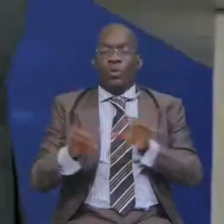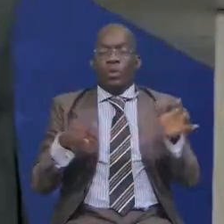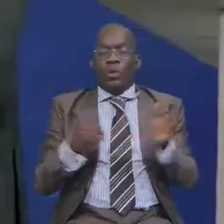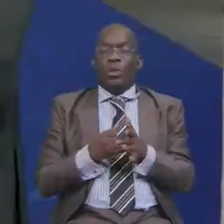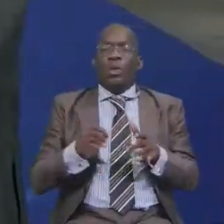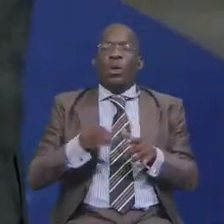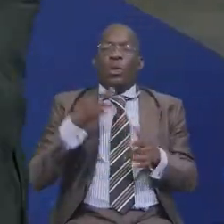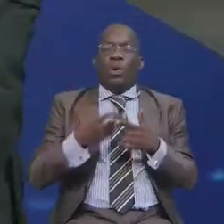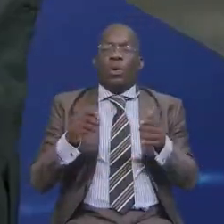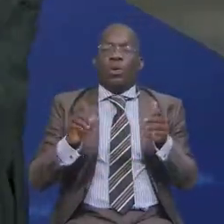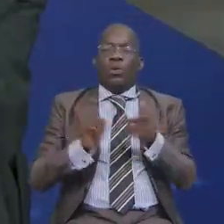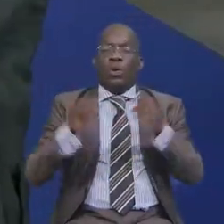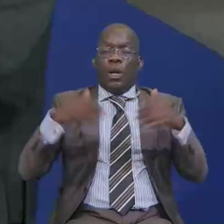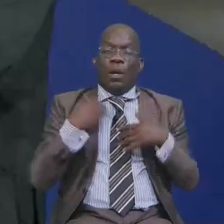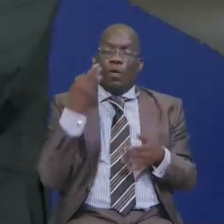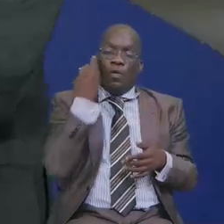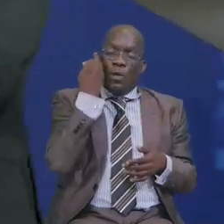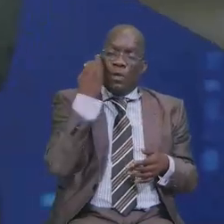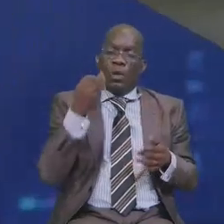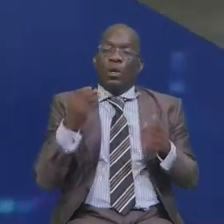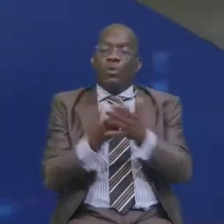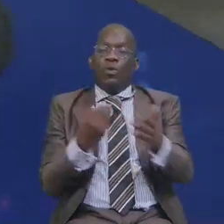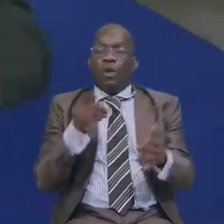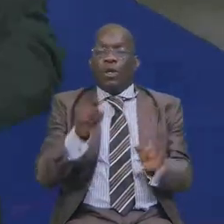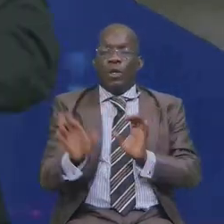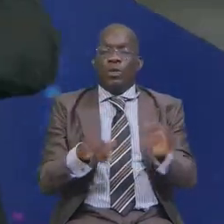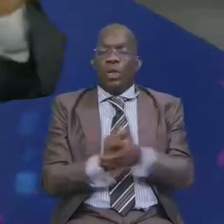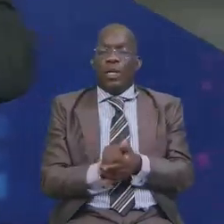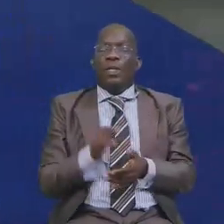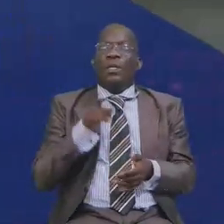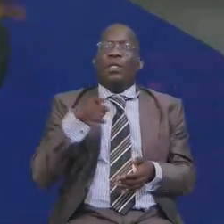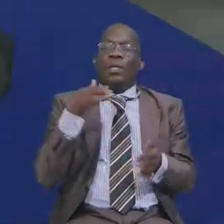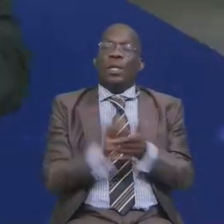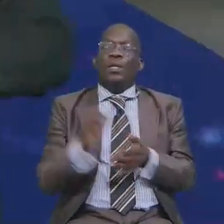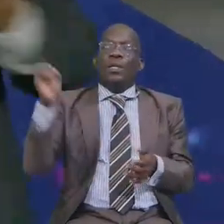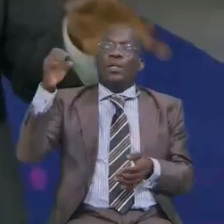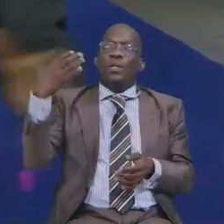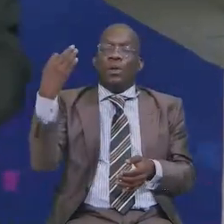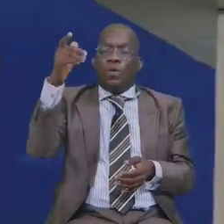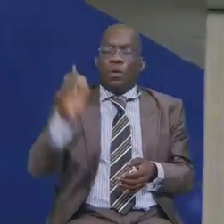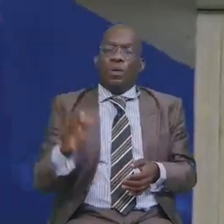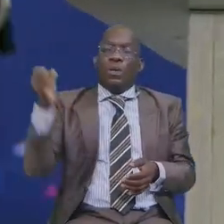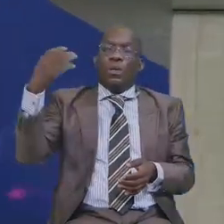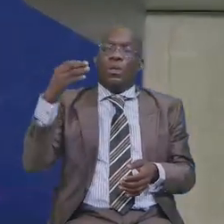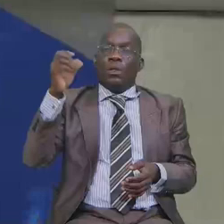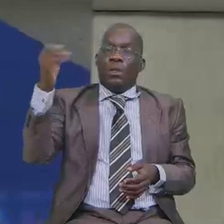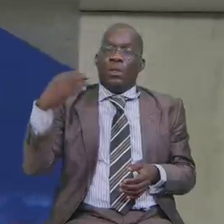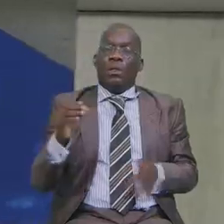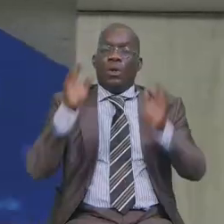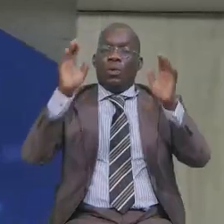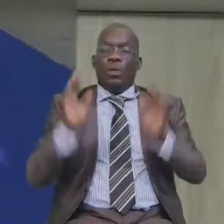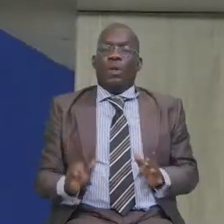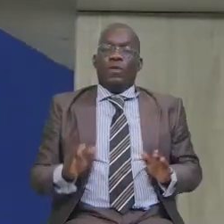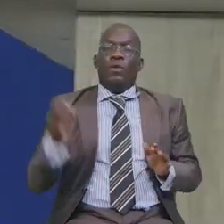commettre la fornication. Et avant qu'il ne fasse ces choses, il dit, la grâce de Dieu, la grâce. La grâce merveilleuse